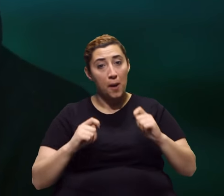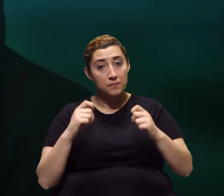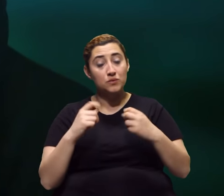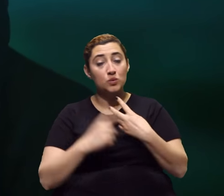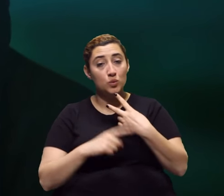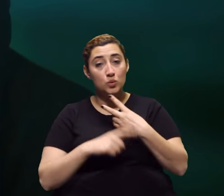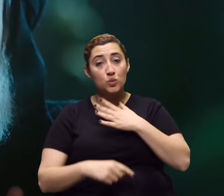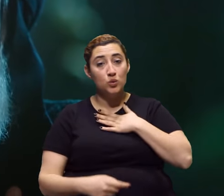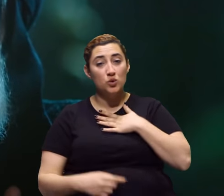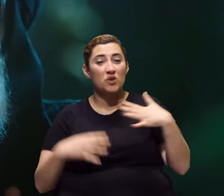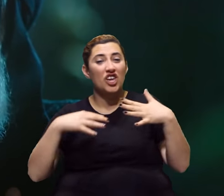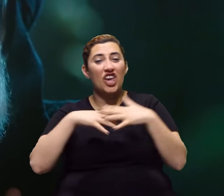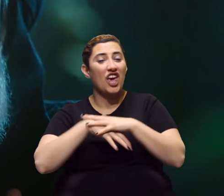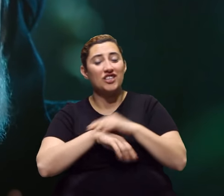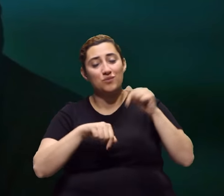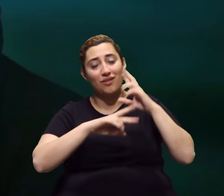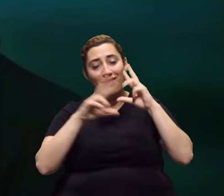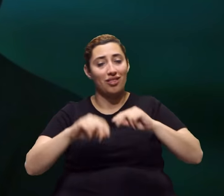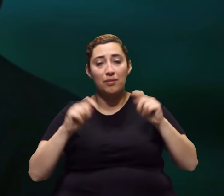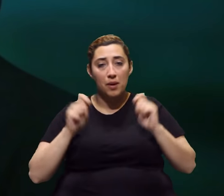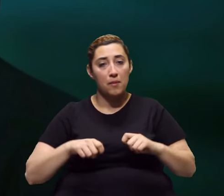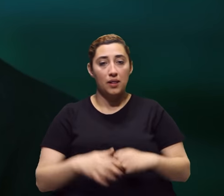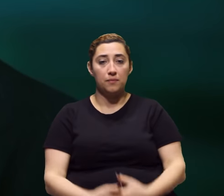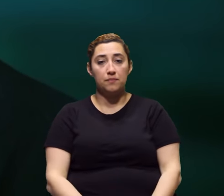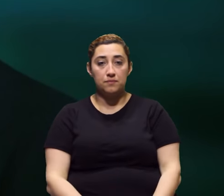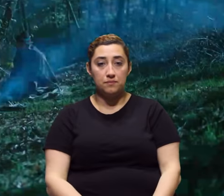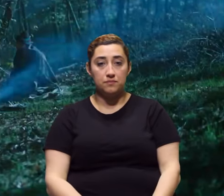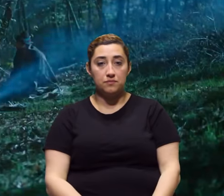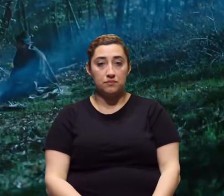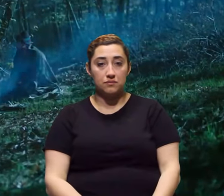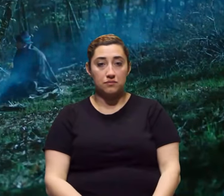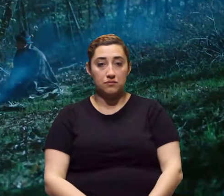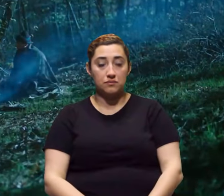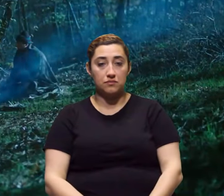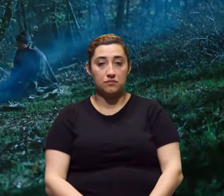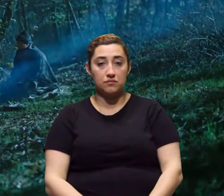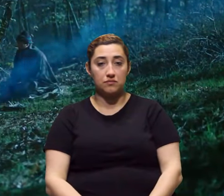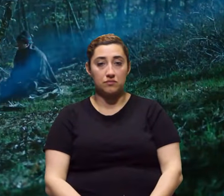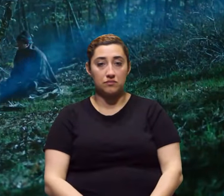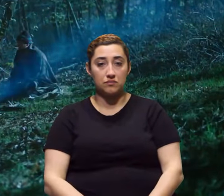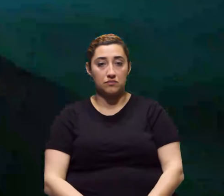Yunus'um geceleyelim. Yunus ateşe baktı şöyle bir.